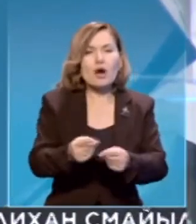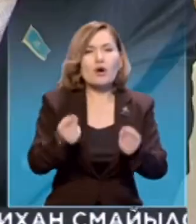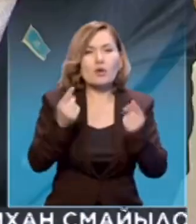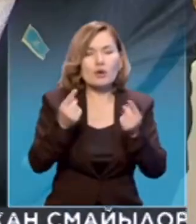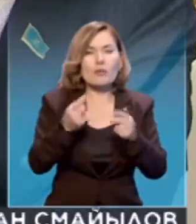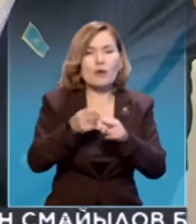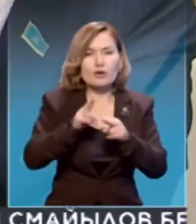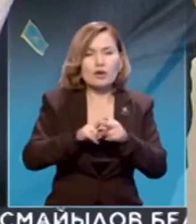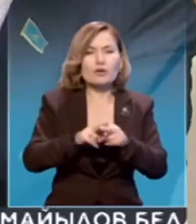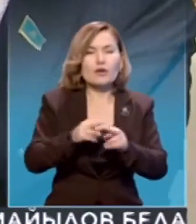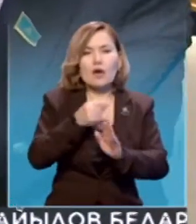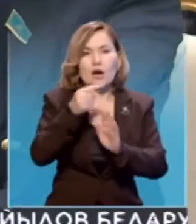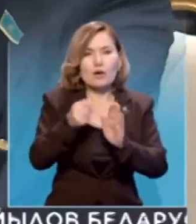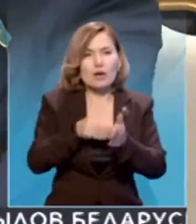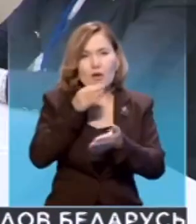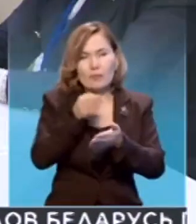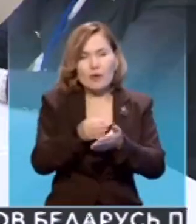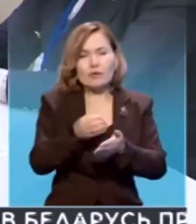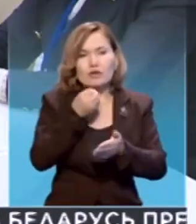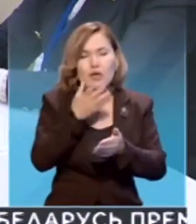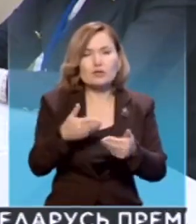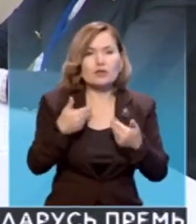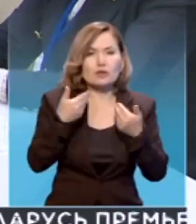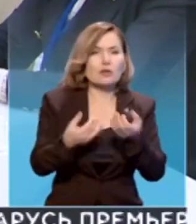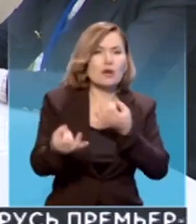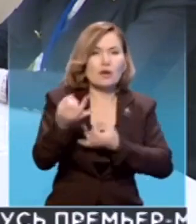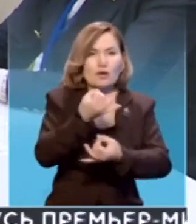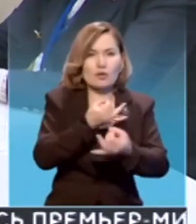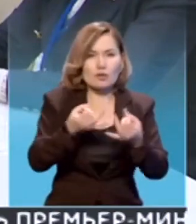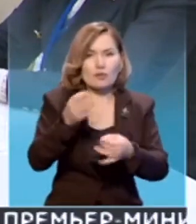бірлескен жұмысқа қатысты тың идеялар мен ұсыныстарын ортаға салады деп үміттенеміз.